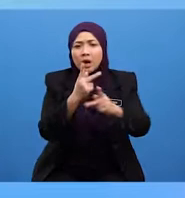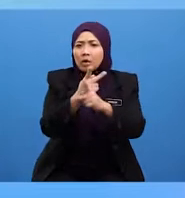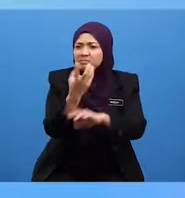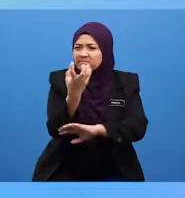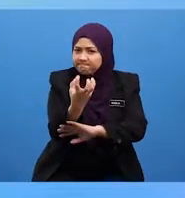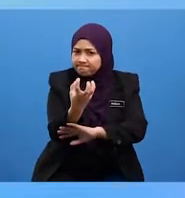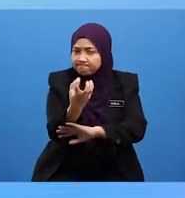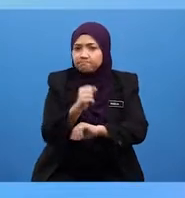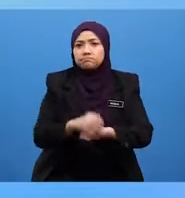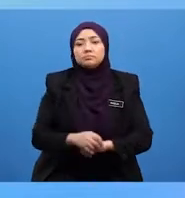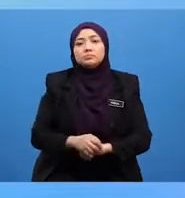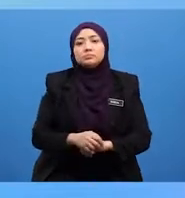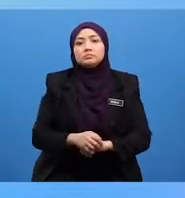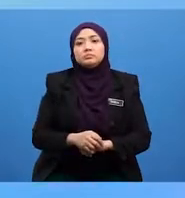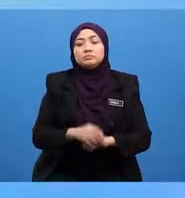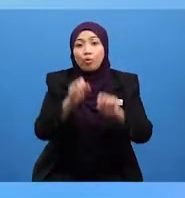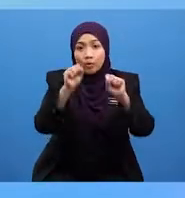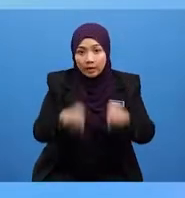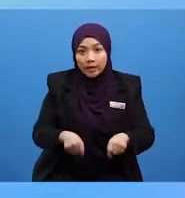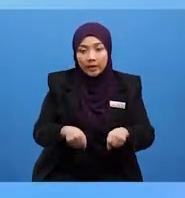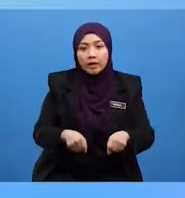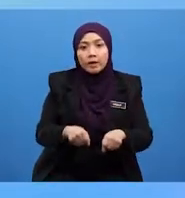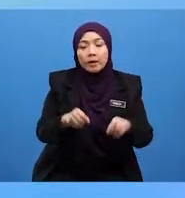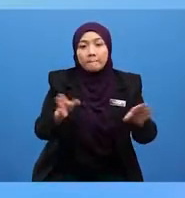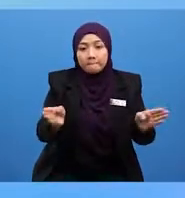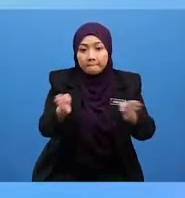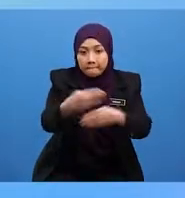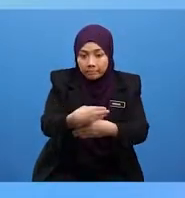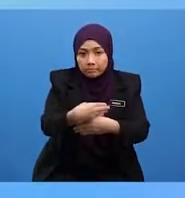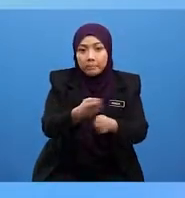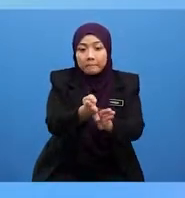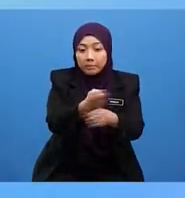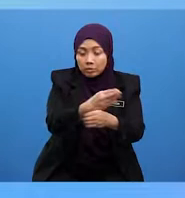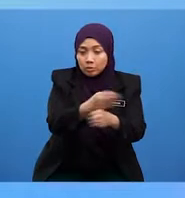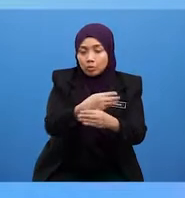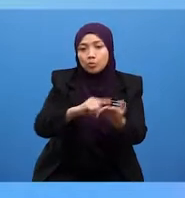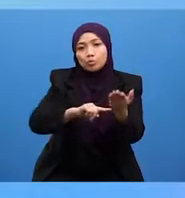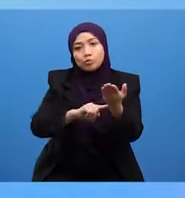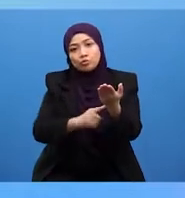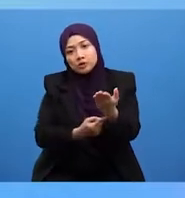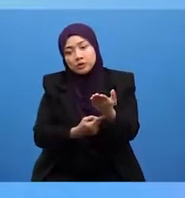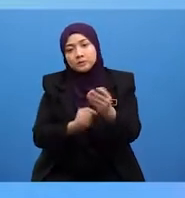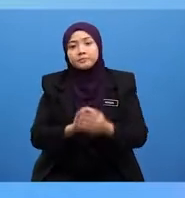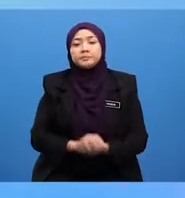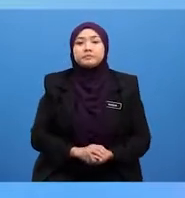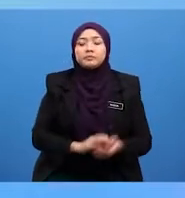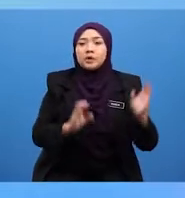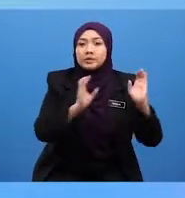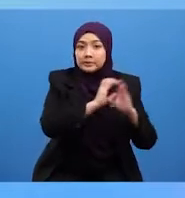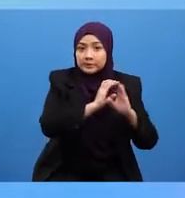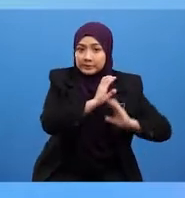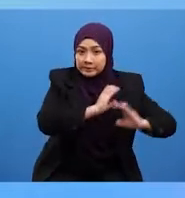kekerasan dan diacu semula. Termoplastik mempunyai ciri ketahanan